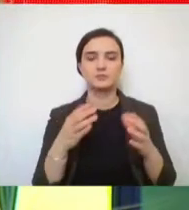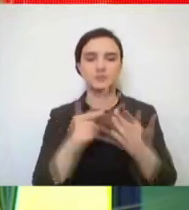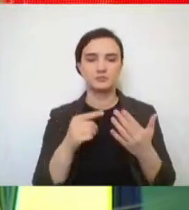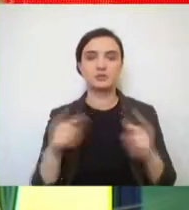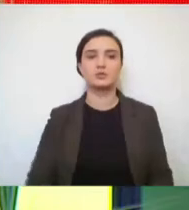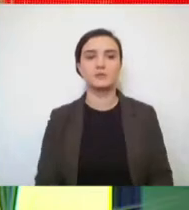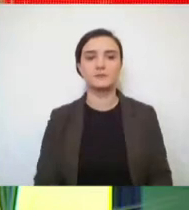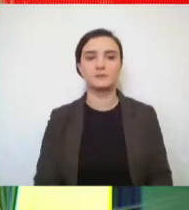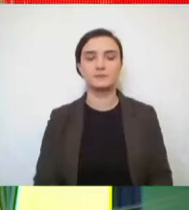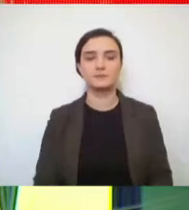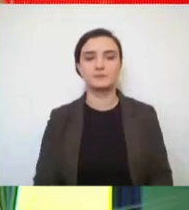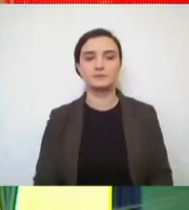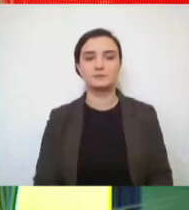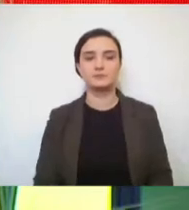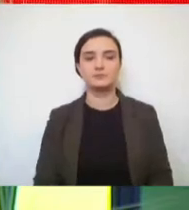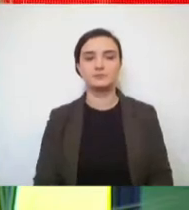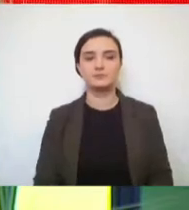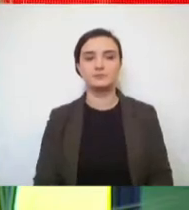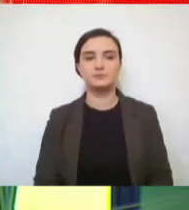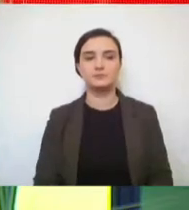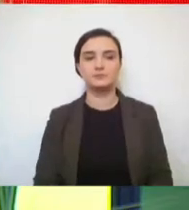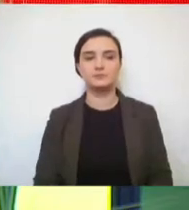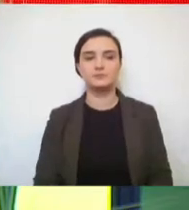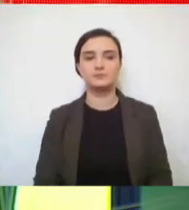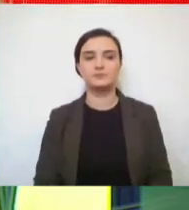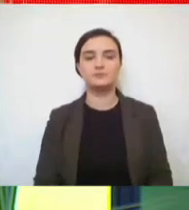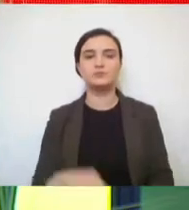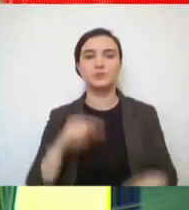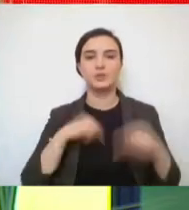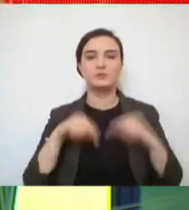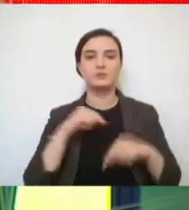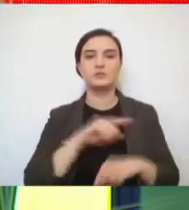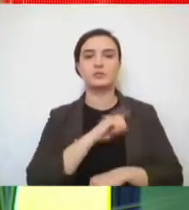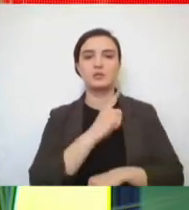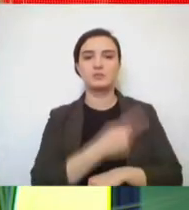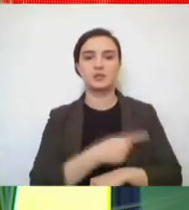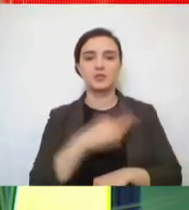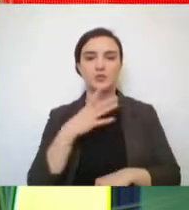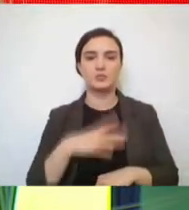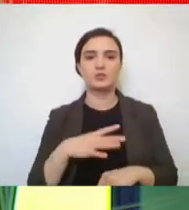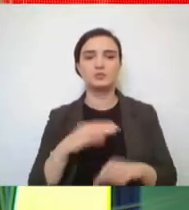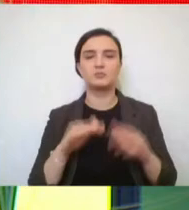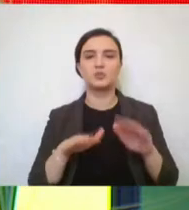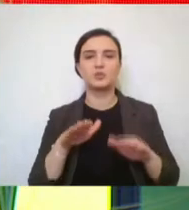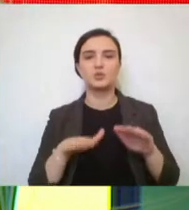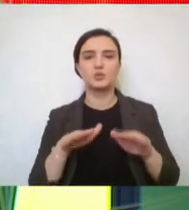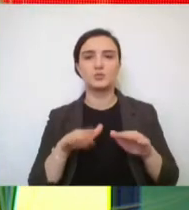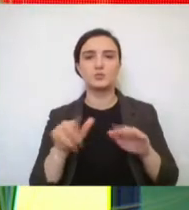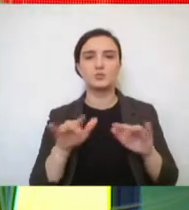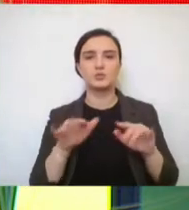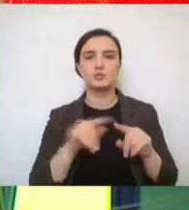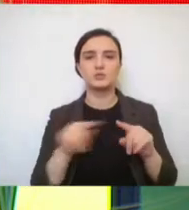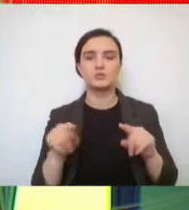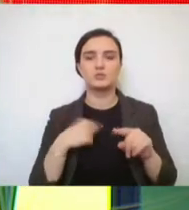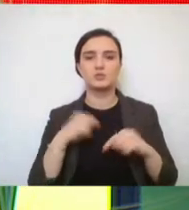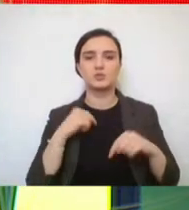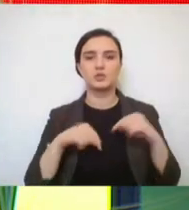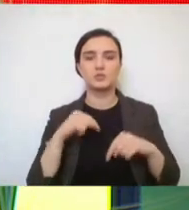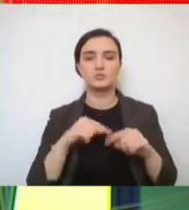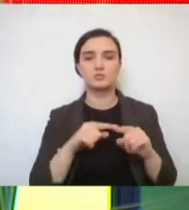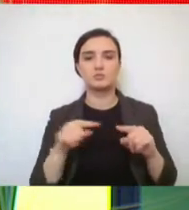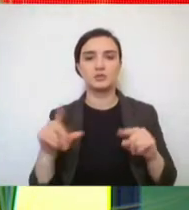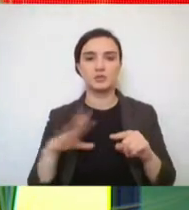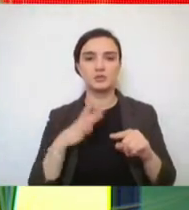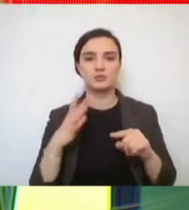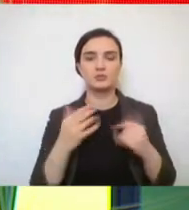ჩვენი ორგანიზმის მდგრადობას, გამძლეობას, მაქსიმალურ წონასწორობას იმ პროცესებისა, რომელიც ჩვენს ორგანიზმში მიმდინარეობს.